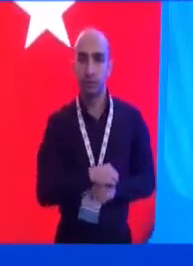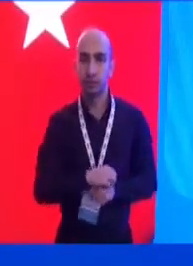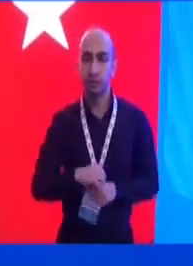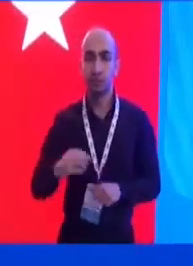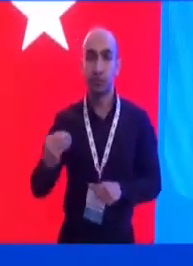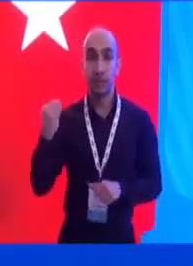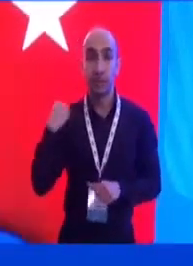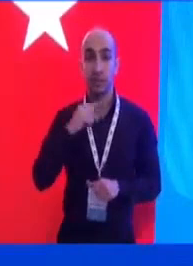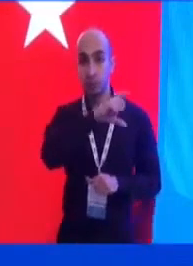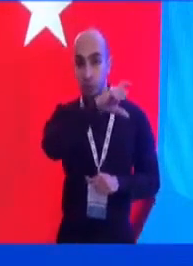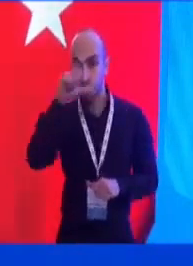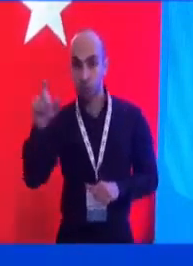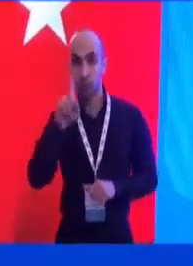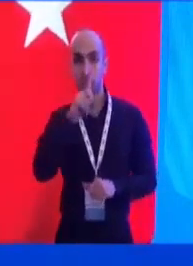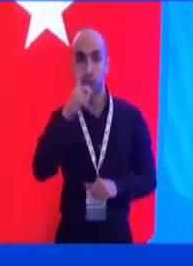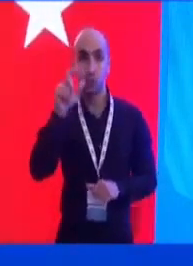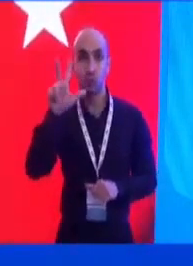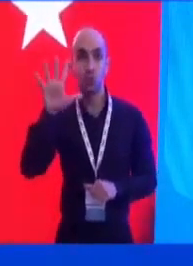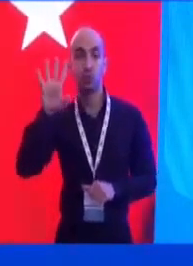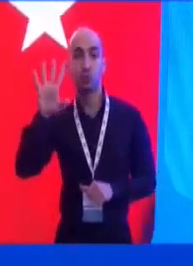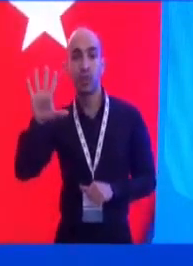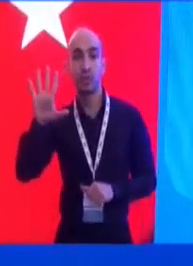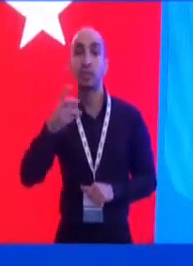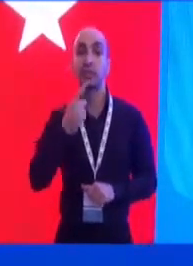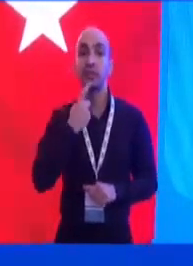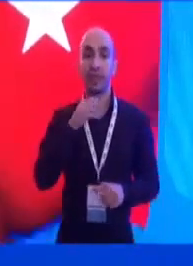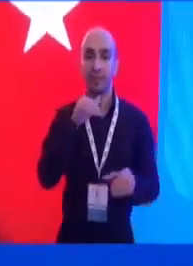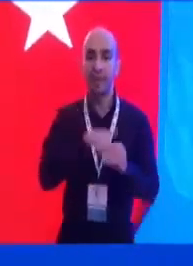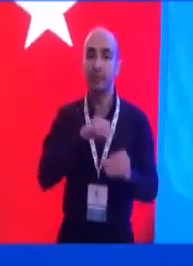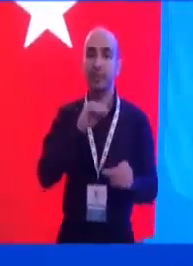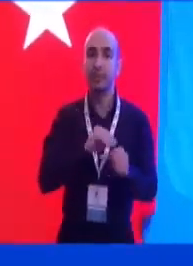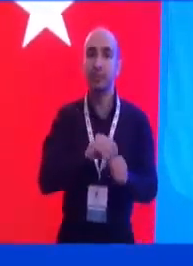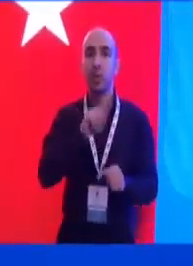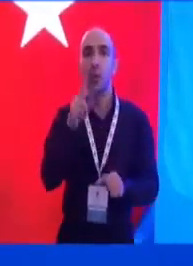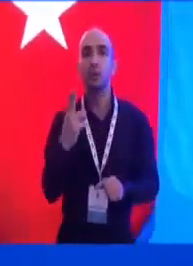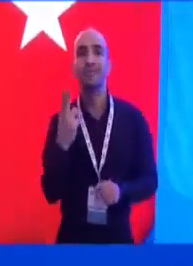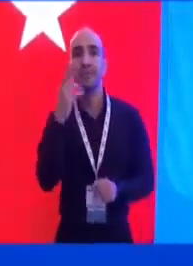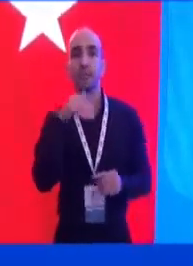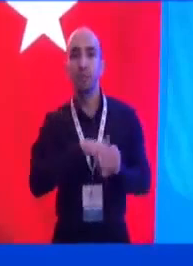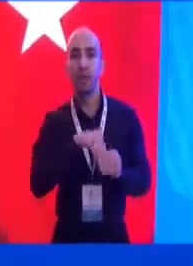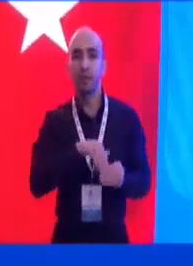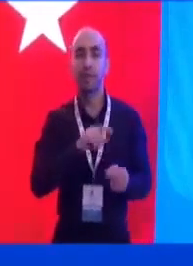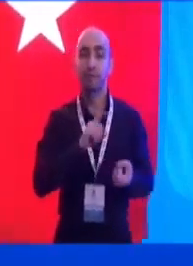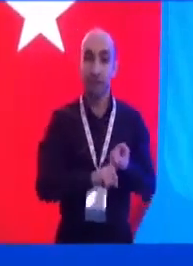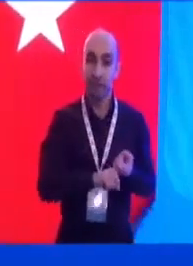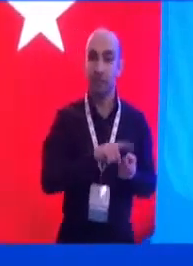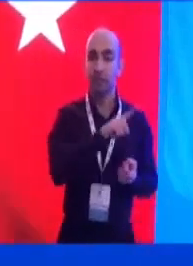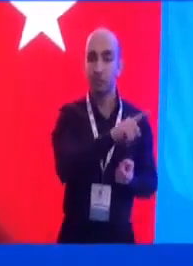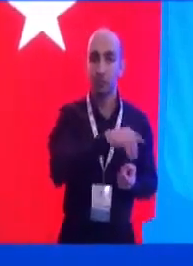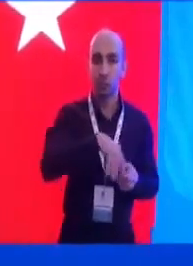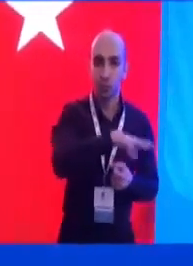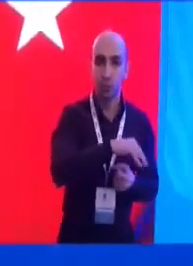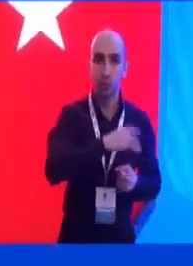Cumhuriyet 1935 yılında meclisteki 17 kadın milletvekiliyle hem ülkemize hem de bütün